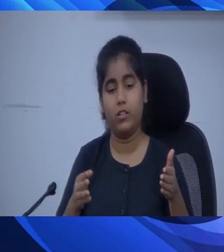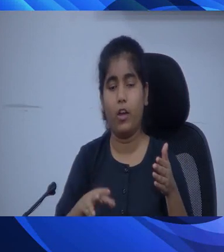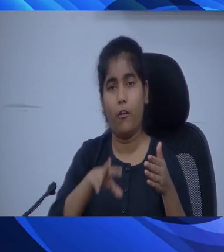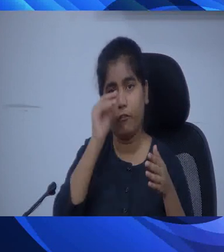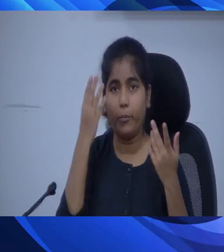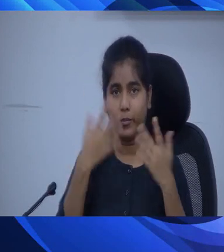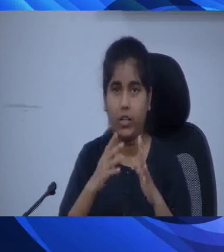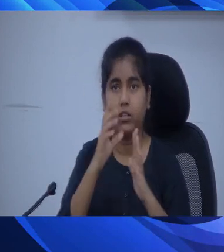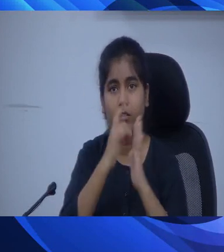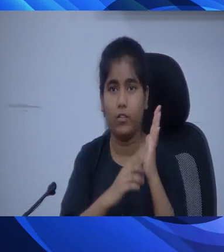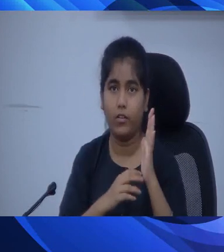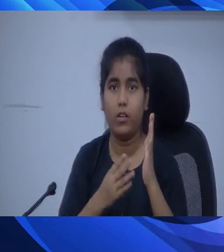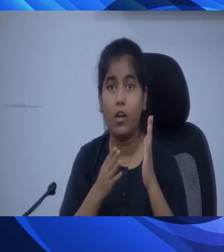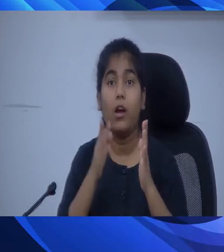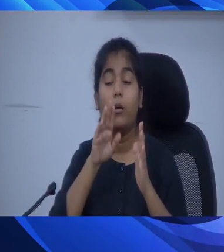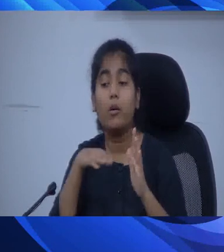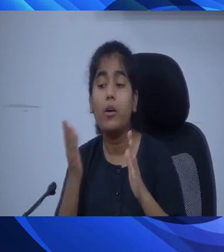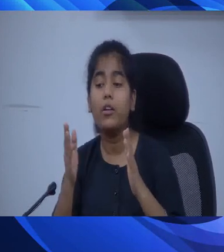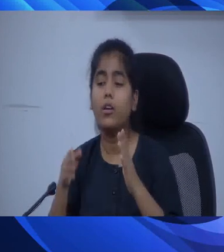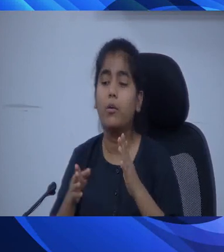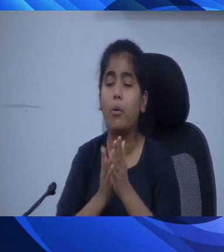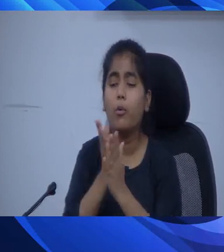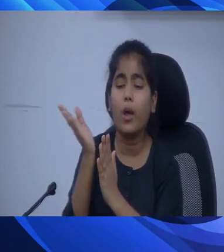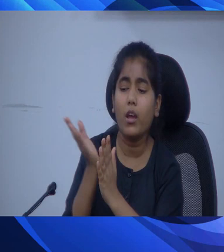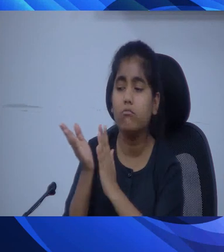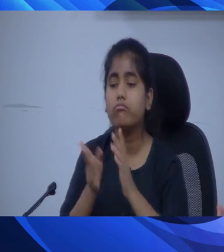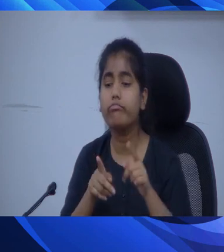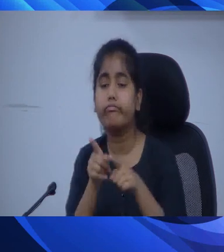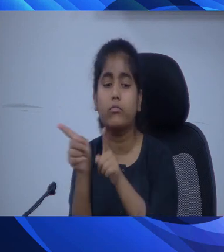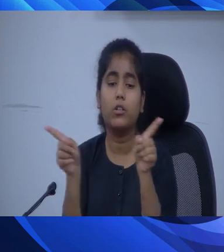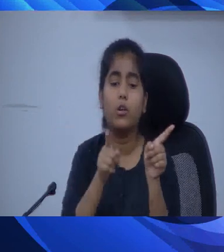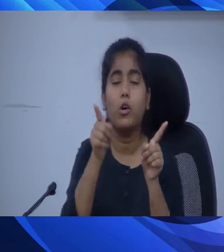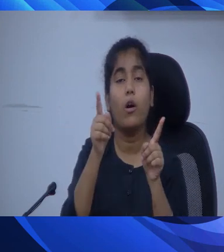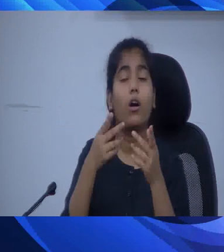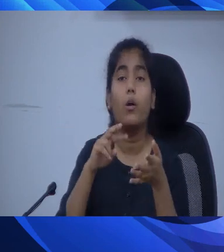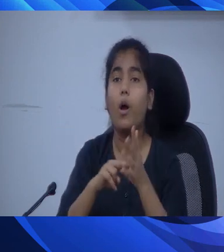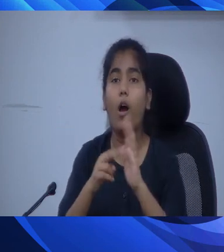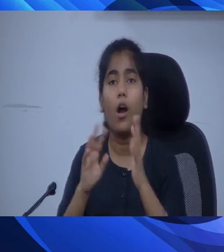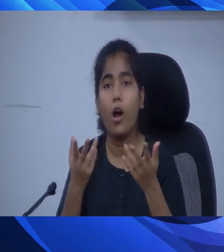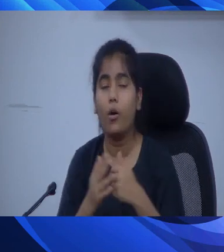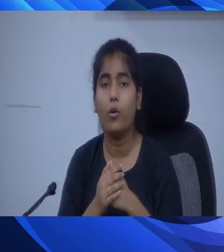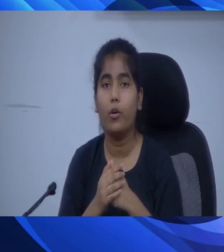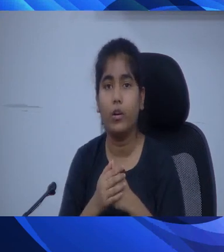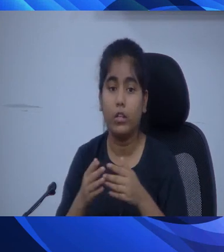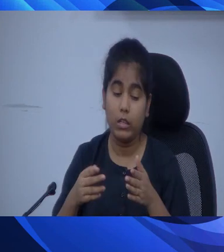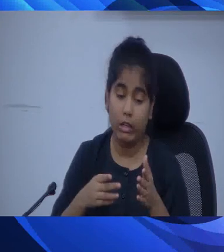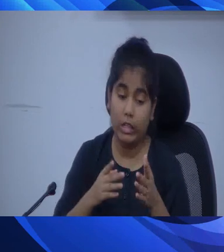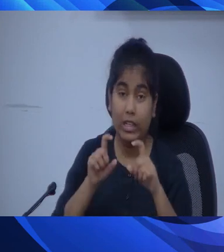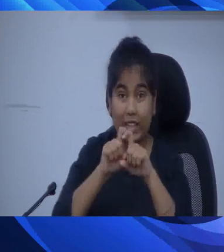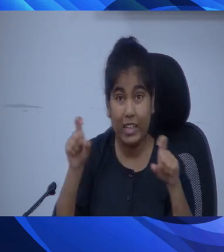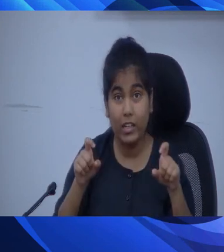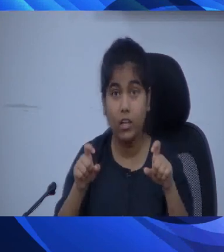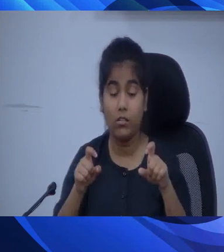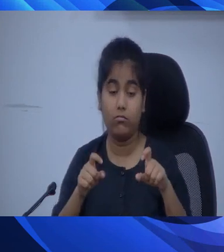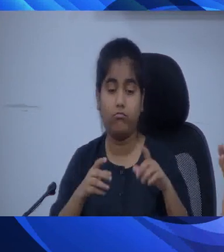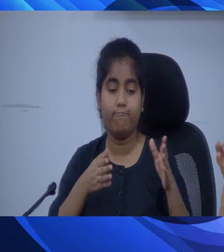जब हम बिल्डिंग के अंदर आ गए, अब हम रिसेप्शन से हमने इन्फॉर्मेशन ले ली, तो वो बोलते हैं कि आप उस कॉरिडोर में जाएं. उस कॉरिडोर में जाने के लिए कॉरिडोर किस प्रकार